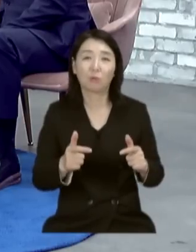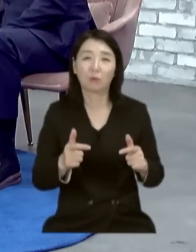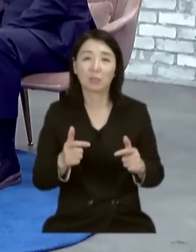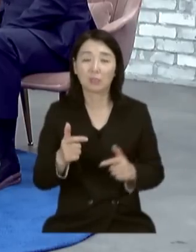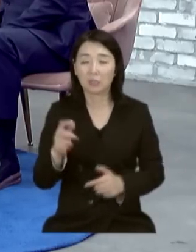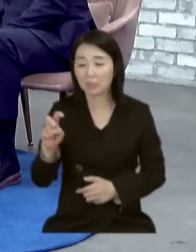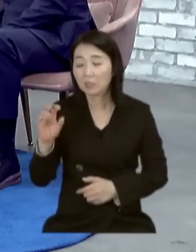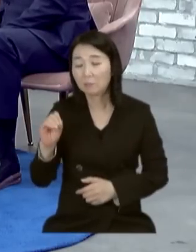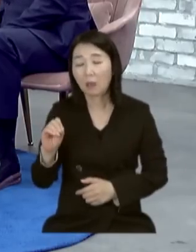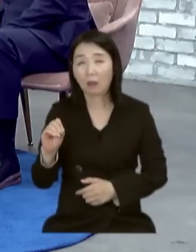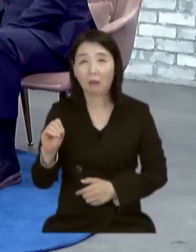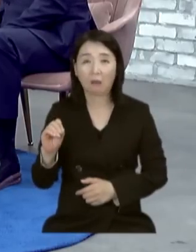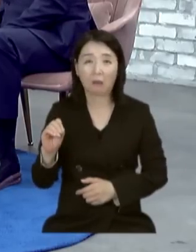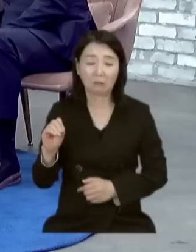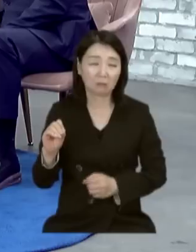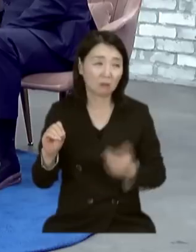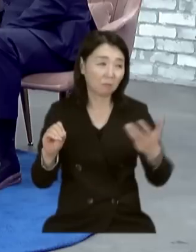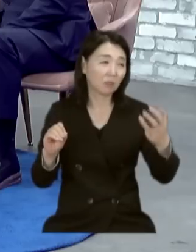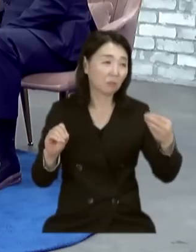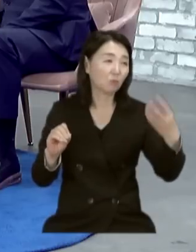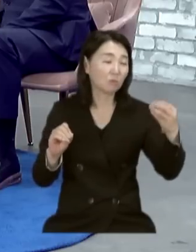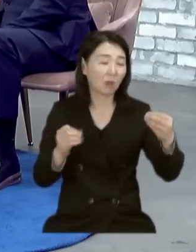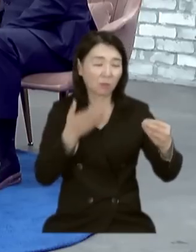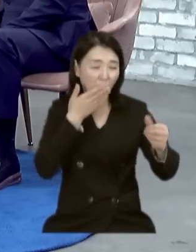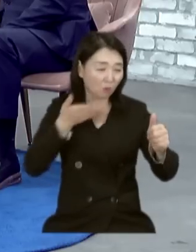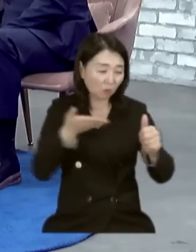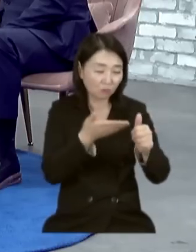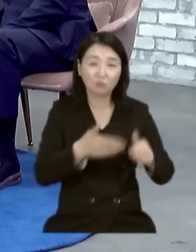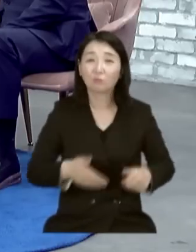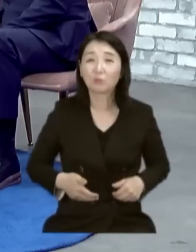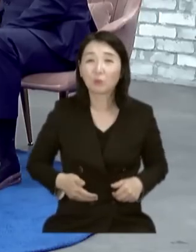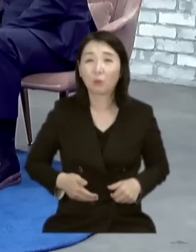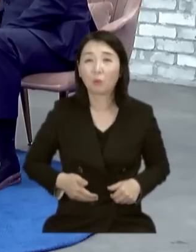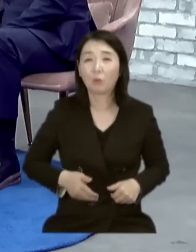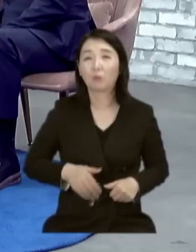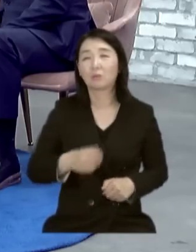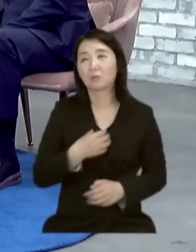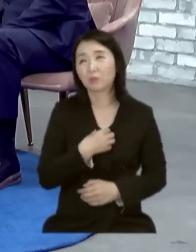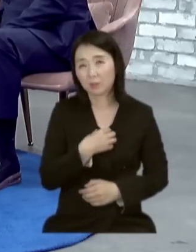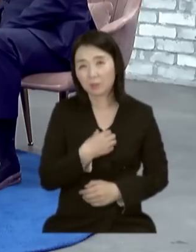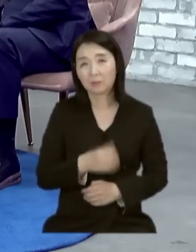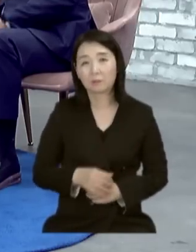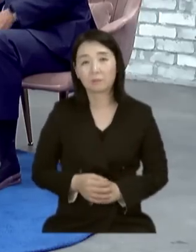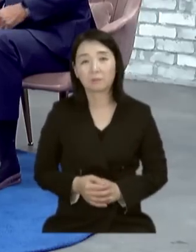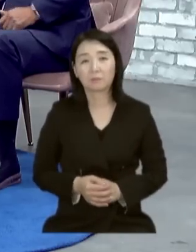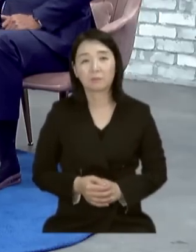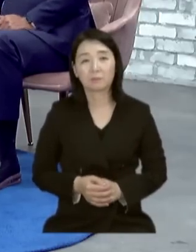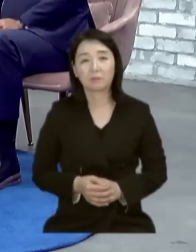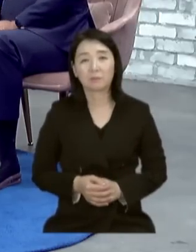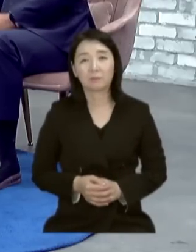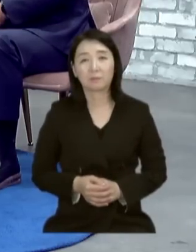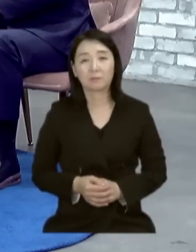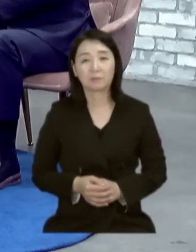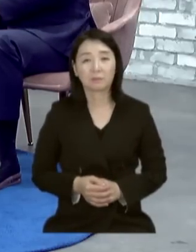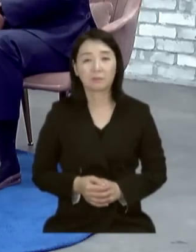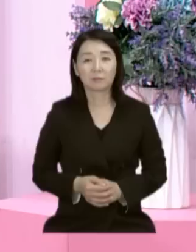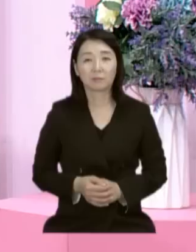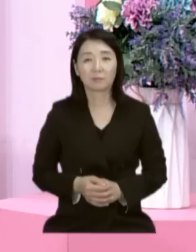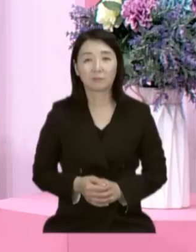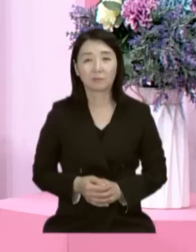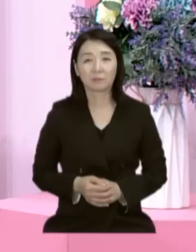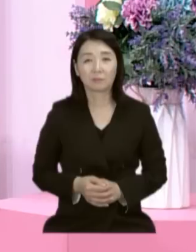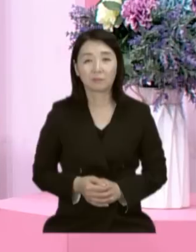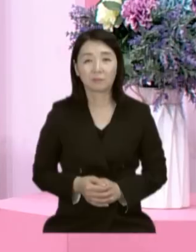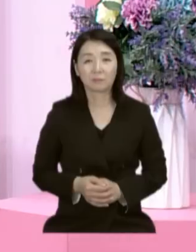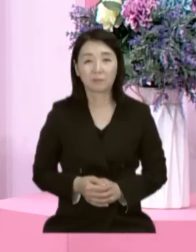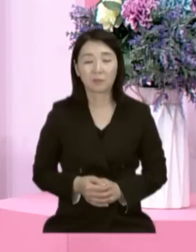90만을 먹여 살려야 되는 그러니까요. 그런 참 뭐 그런 위기에 지금 우리나라가 접해 있는데. 네. 지금